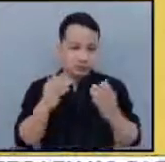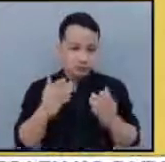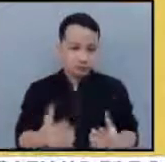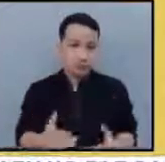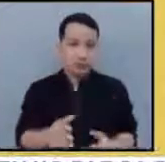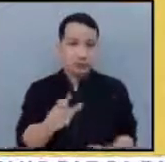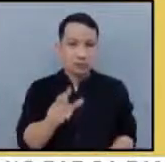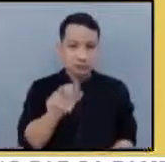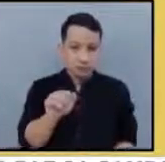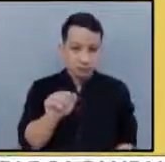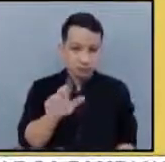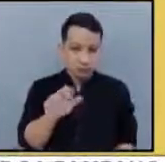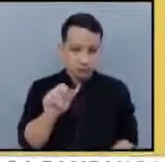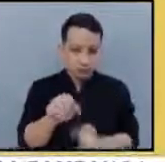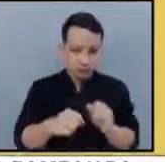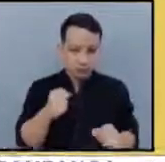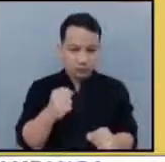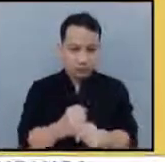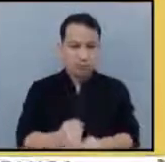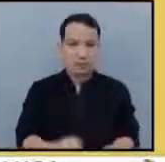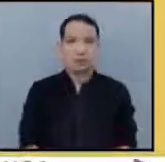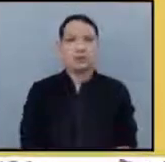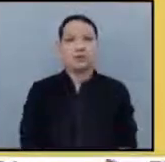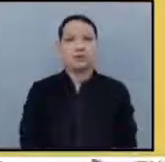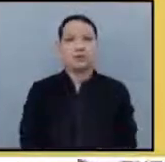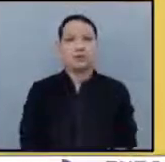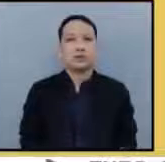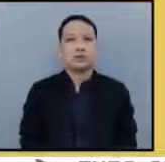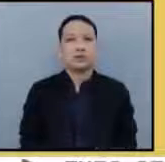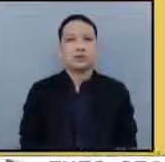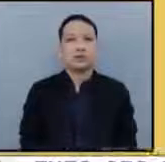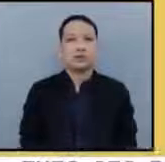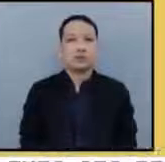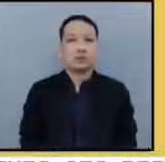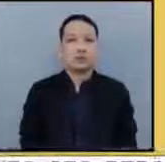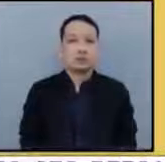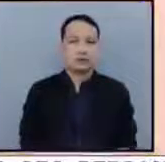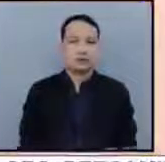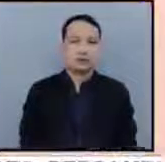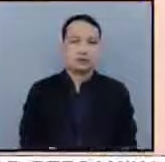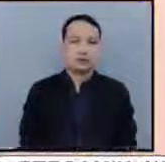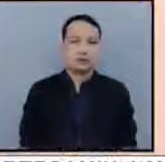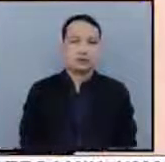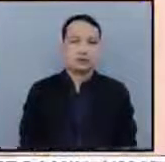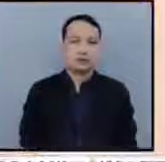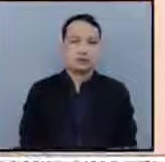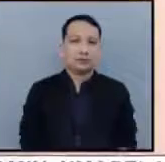na po. Teacher June Merv, si Chi po ito.